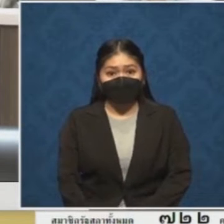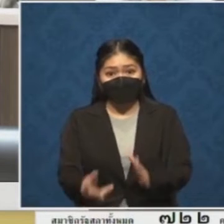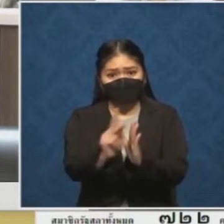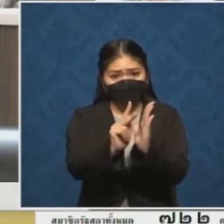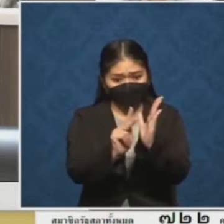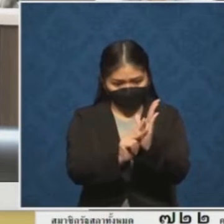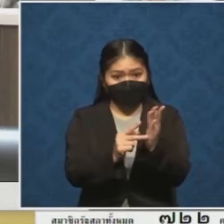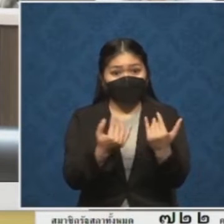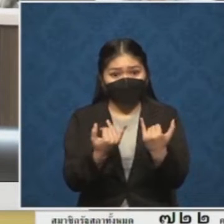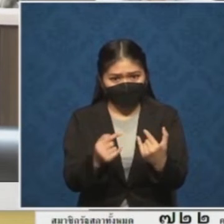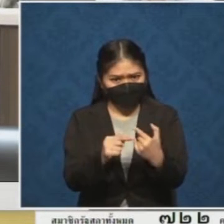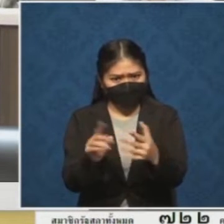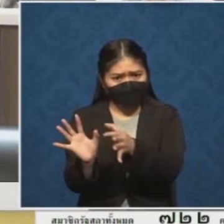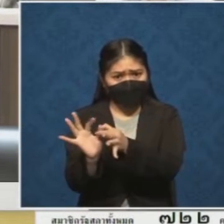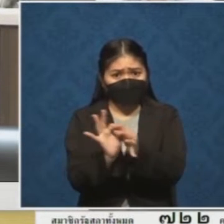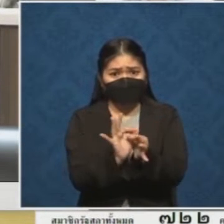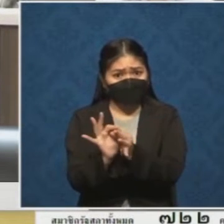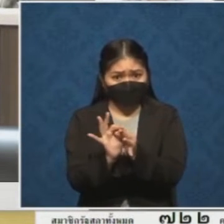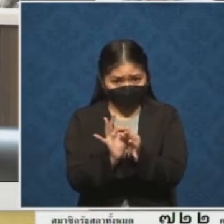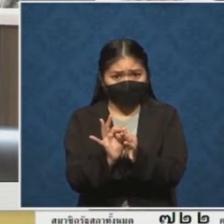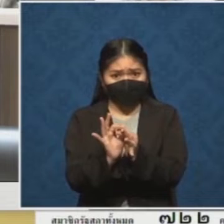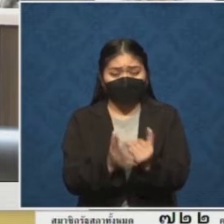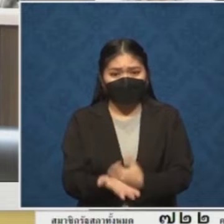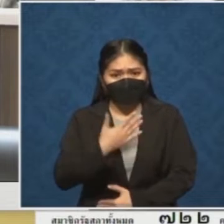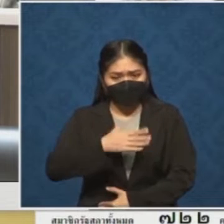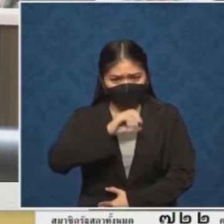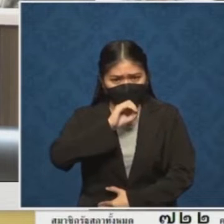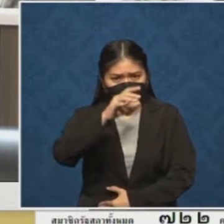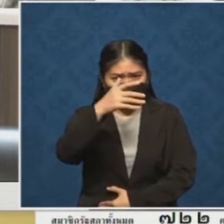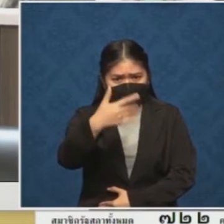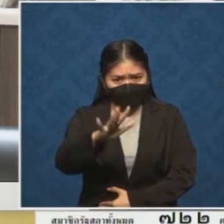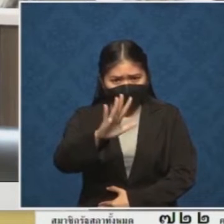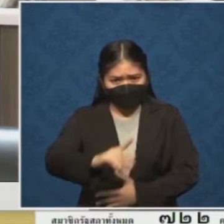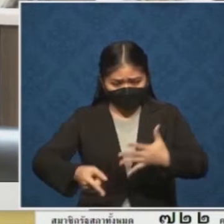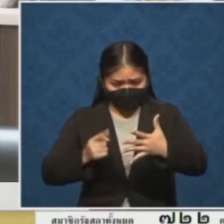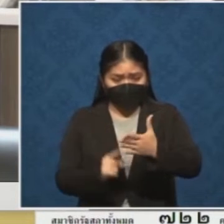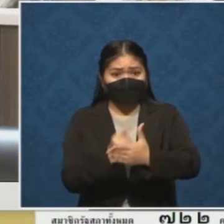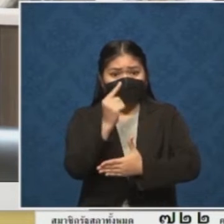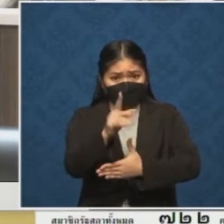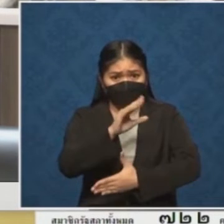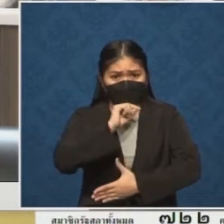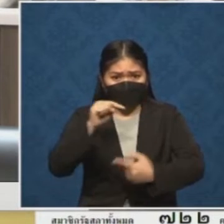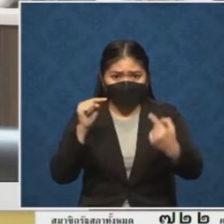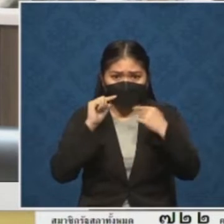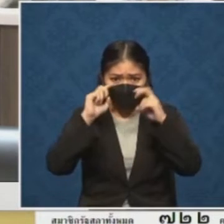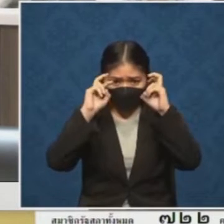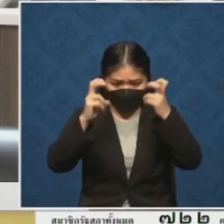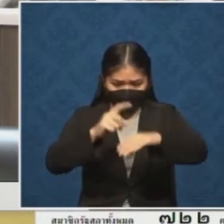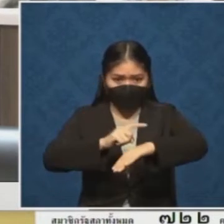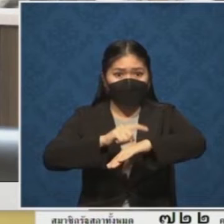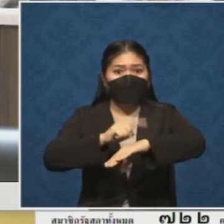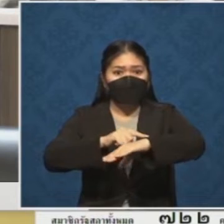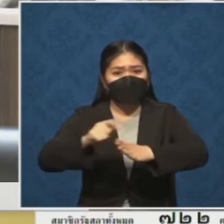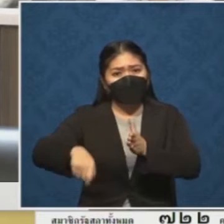ยวเนื่องกันอย่างที่ผมได้เรียนท่านประธานในตอนต้นเรื่องของระยะเวลาในหลักการและเหตุผ